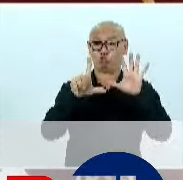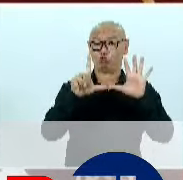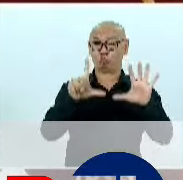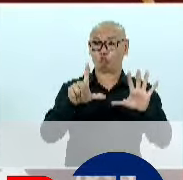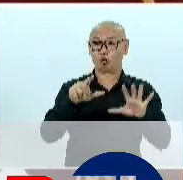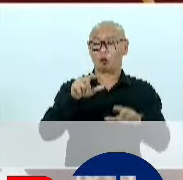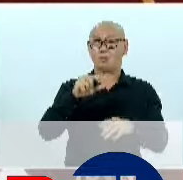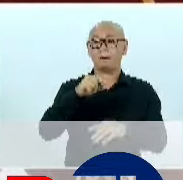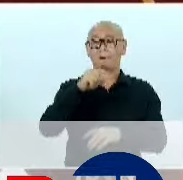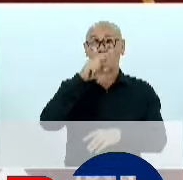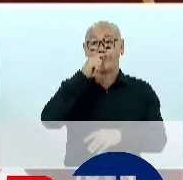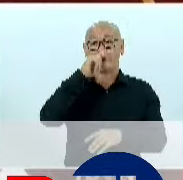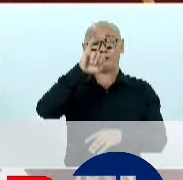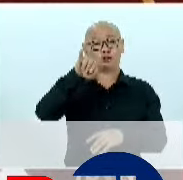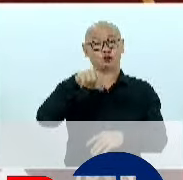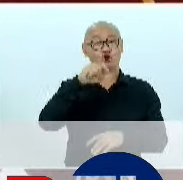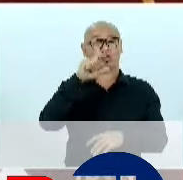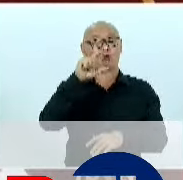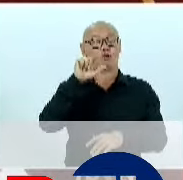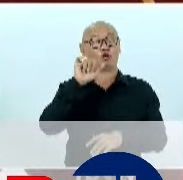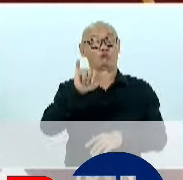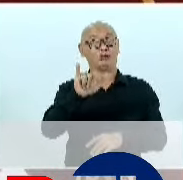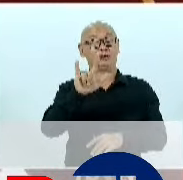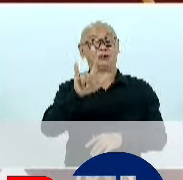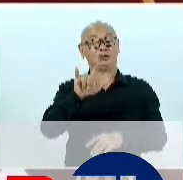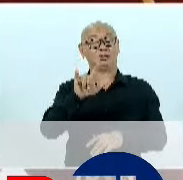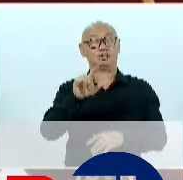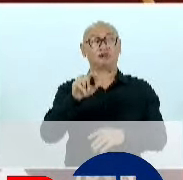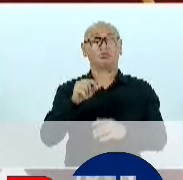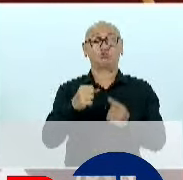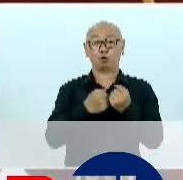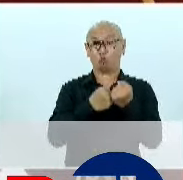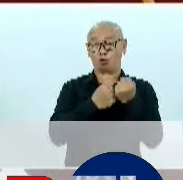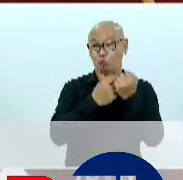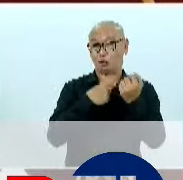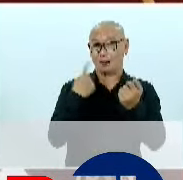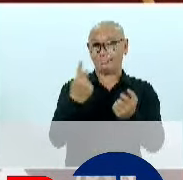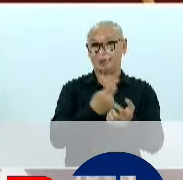yaitu bapak Joko Widodo mendukung kami